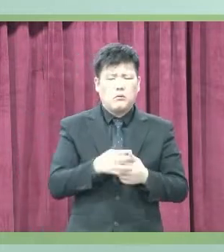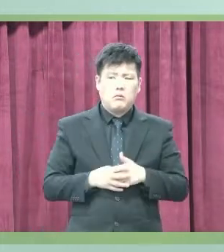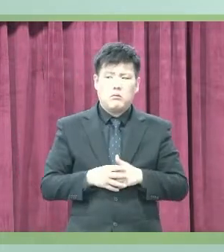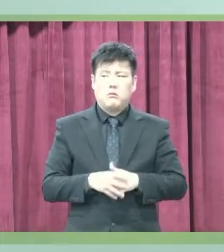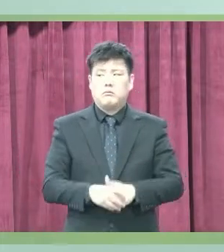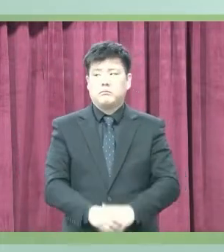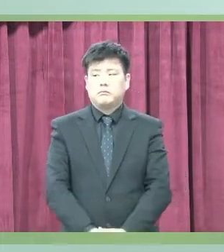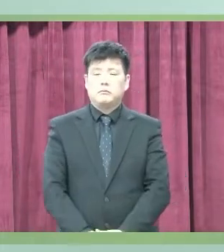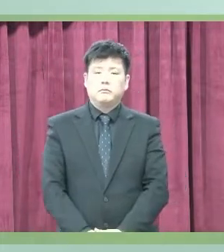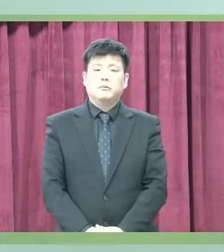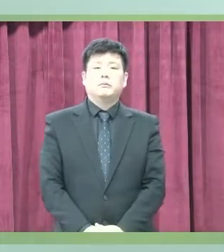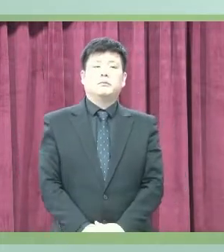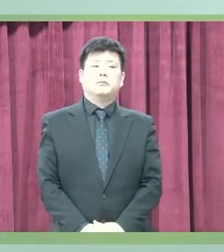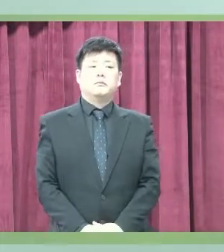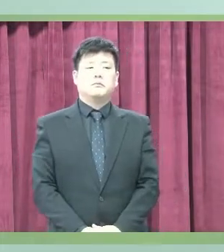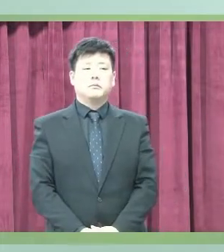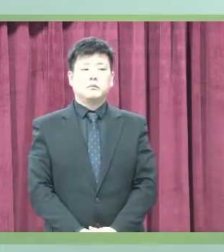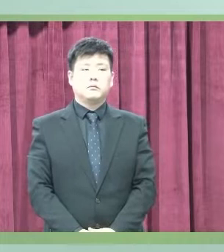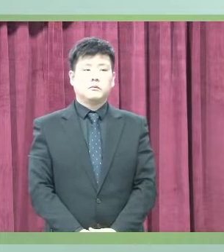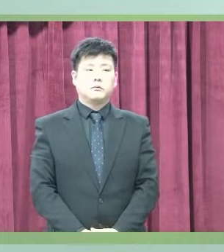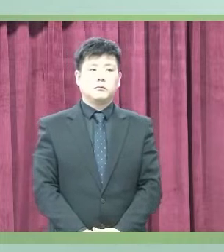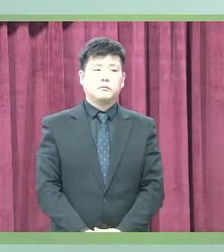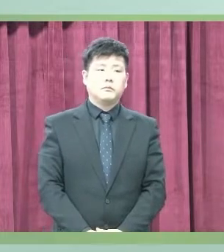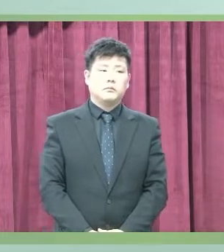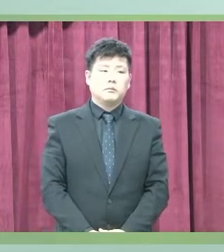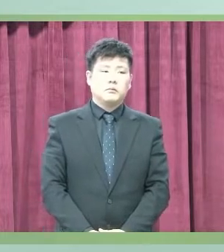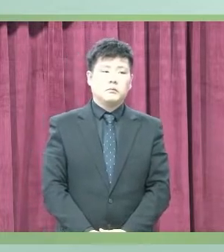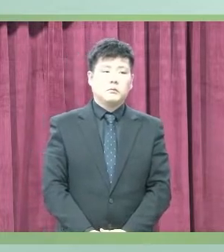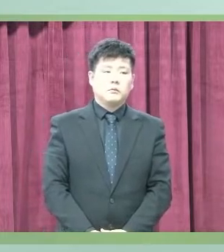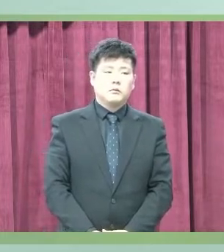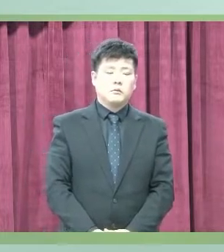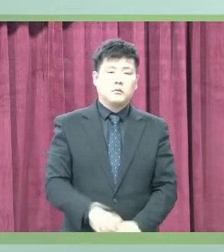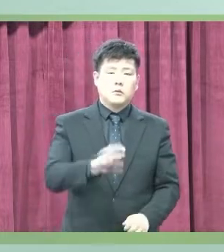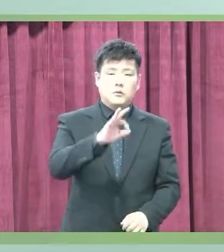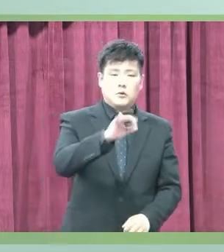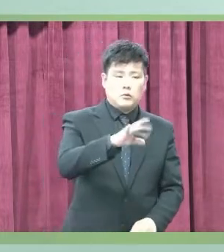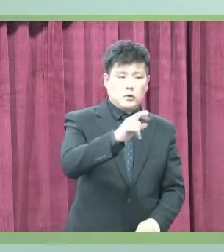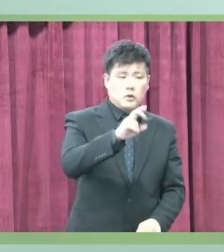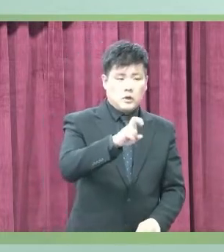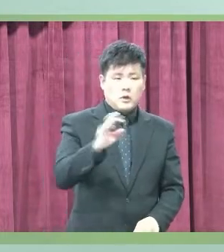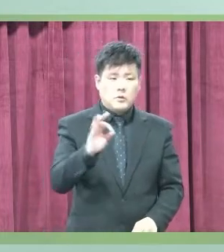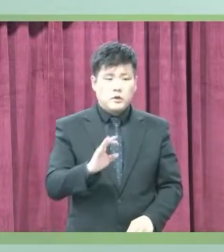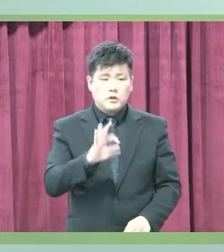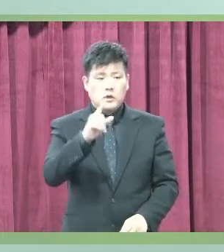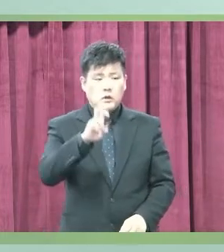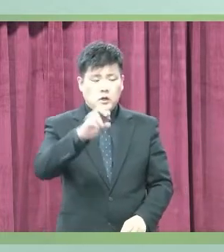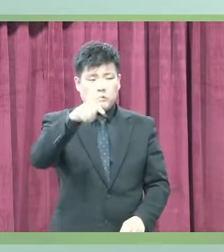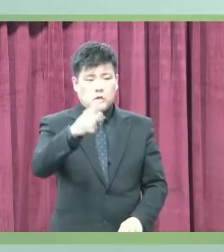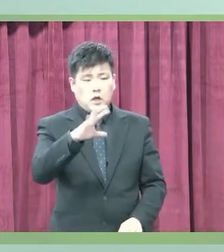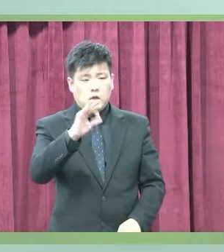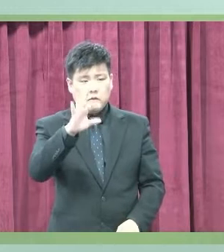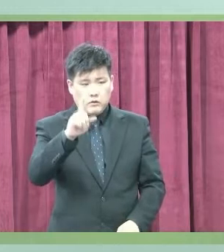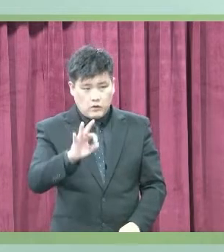합니다. 옆에 보시면 위암, 대장암, 간암, 유방암, 자궁경부암 요 5가지 암